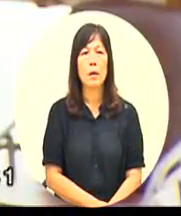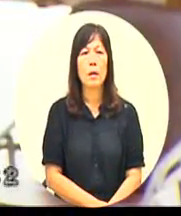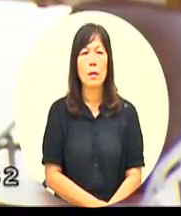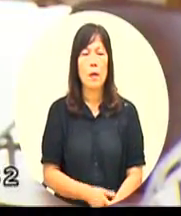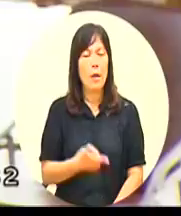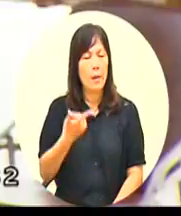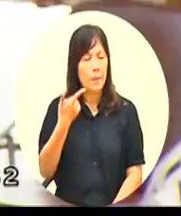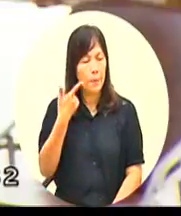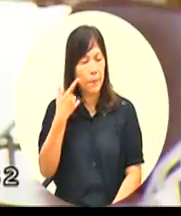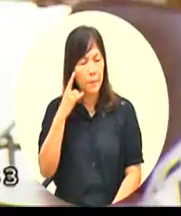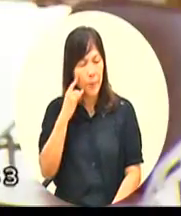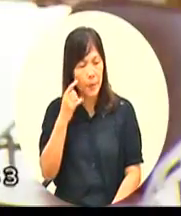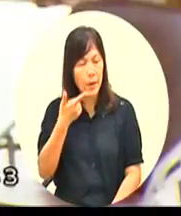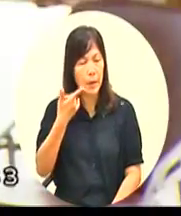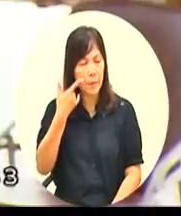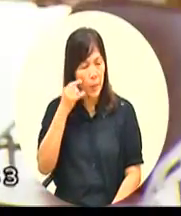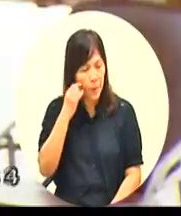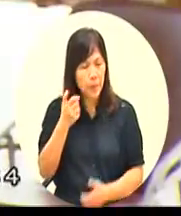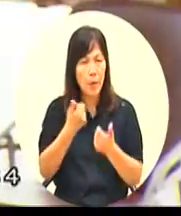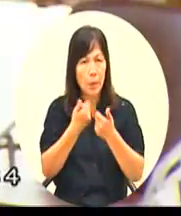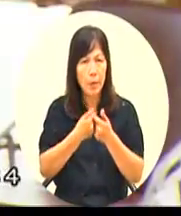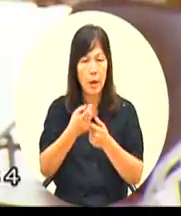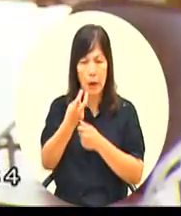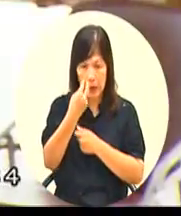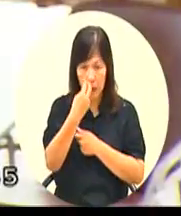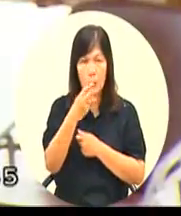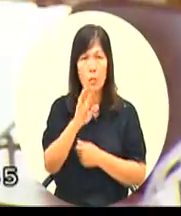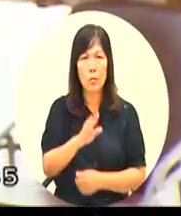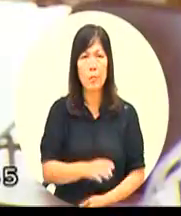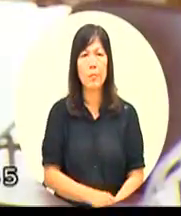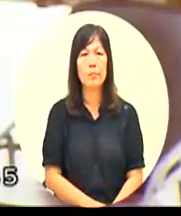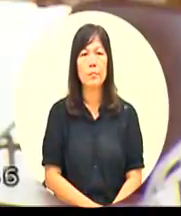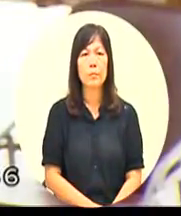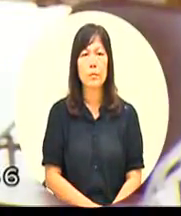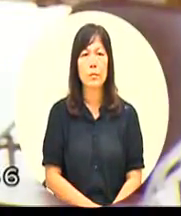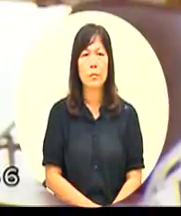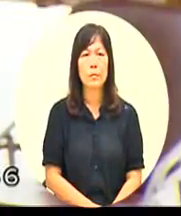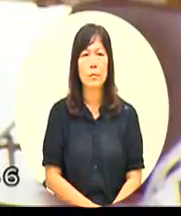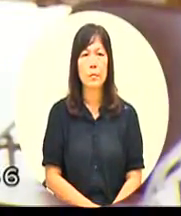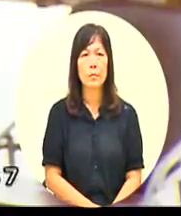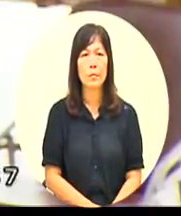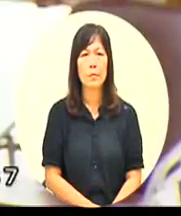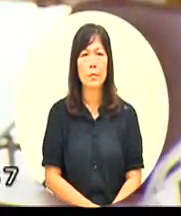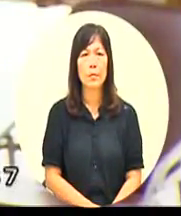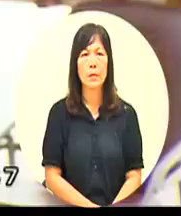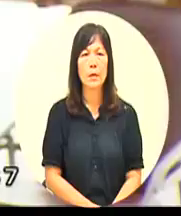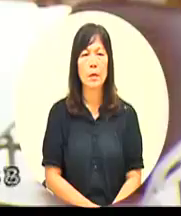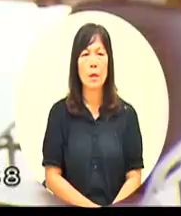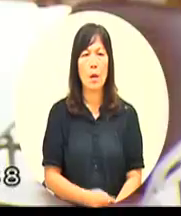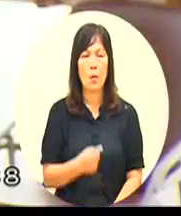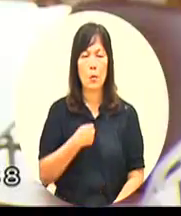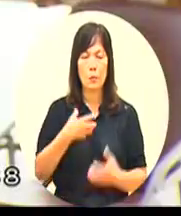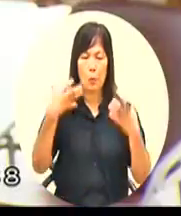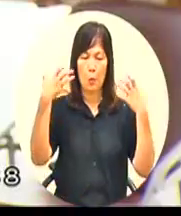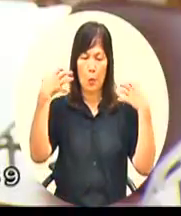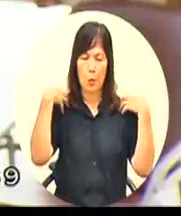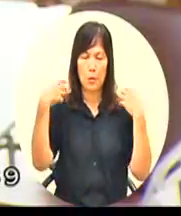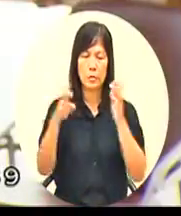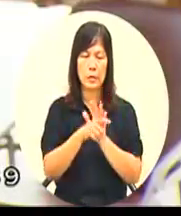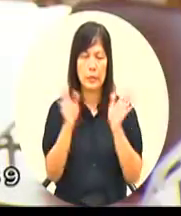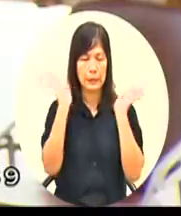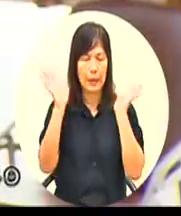的家长会看到我，伊就感觉讲我是扮演着小朋友婉容妈妈